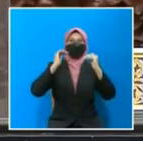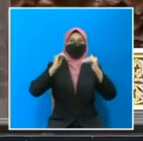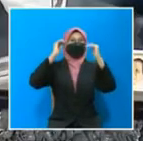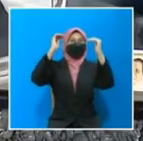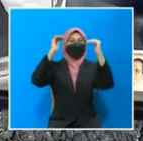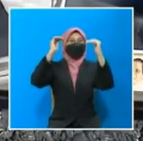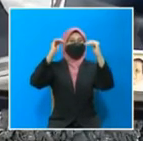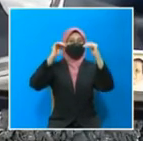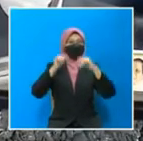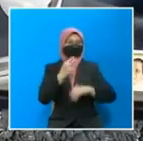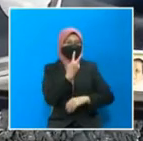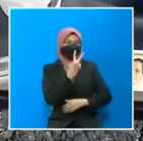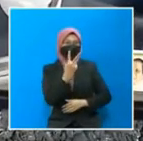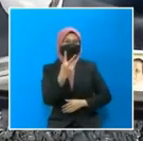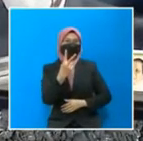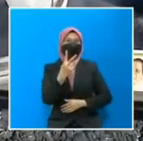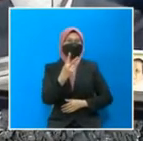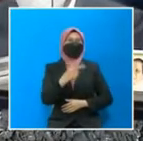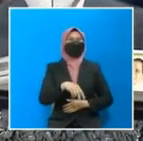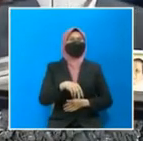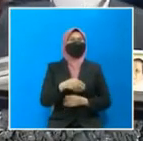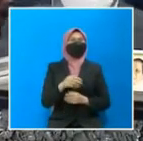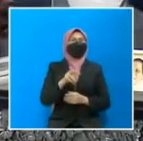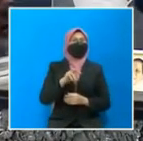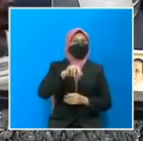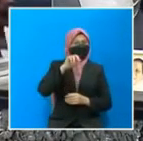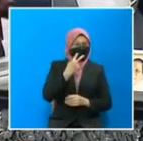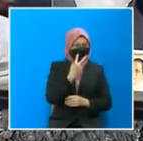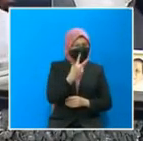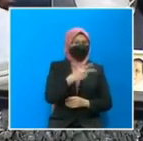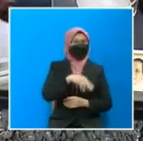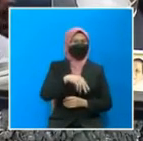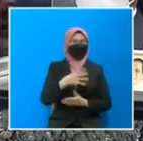mestilah memansuhkan, membatalkan